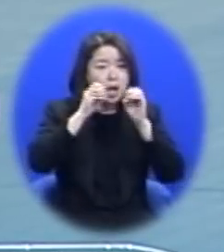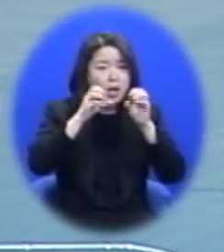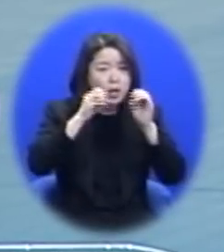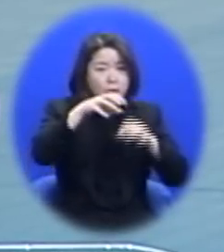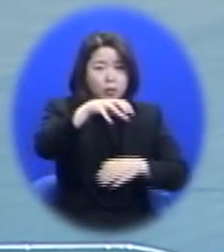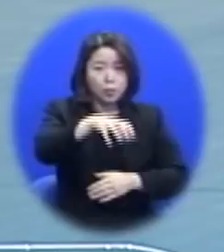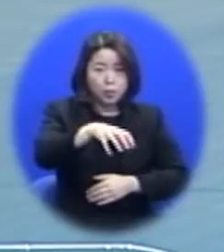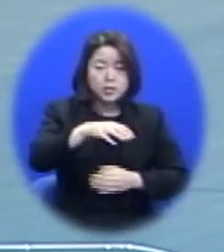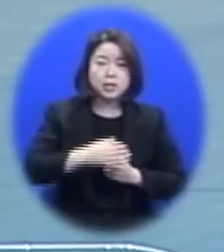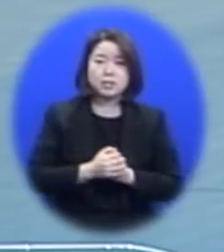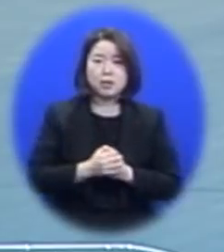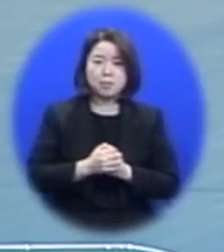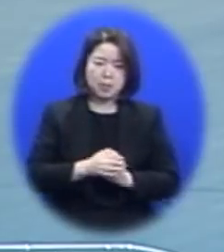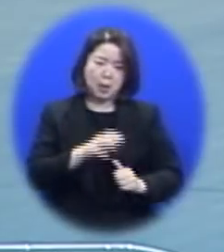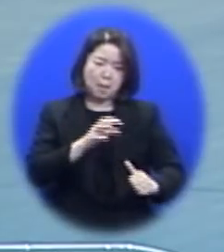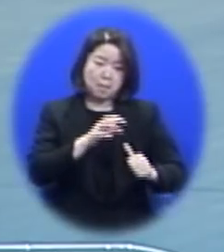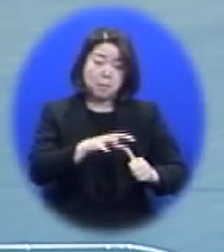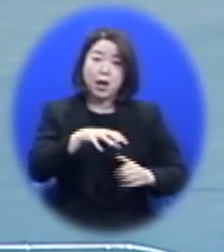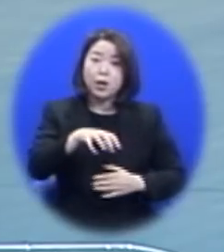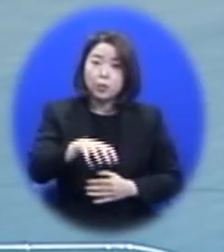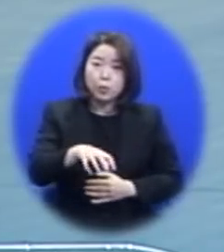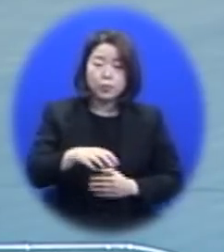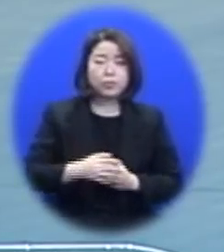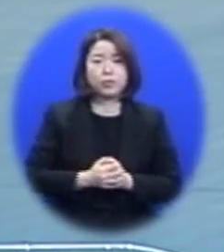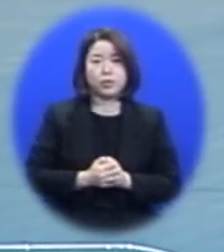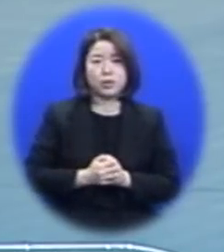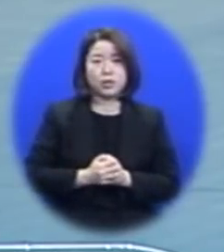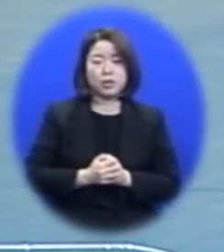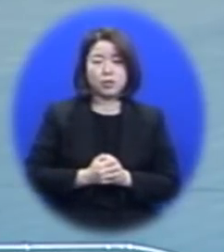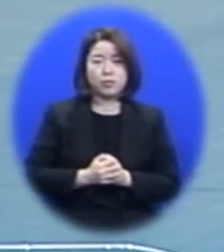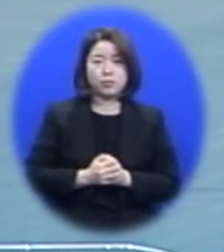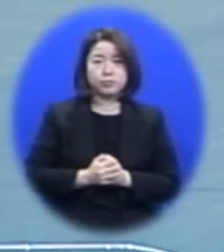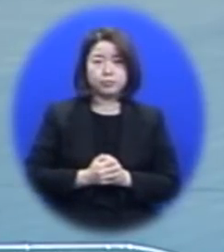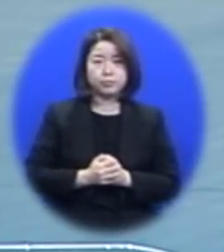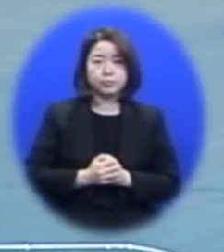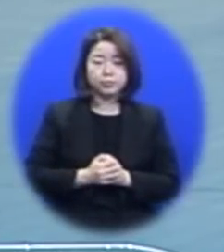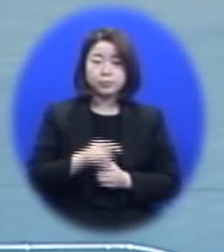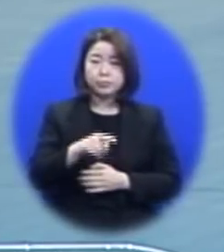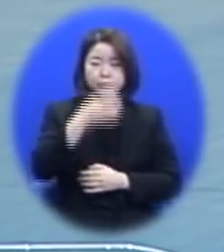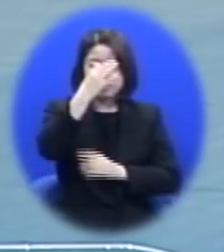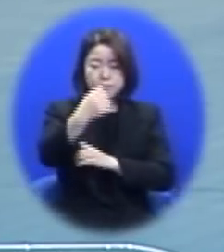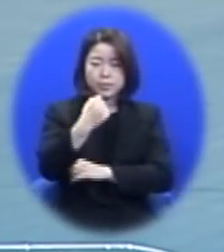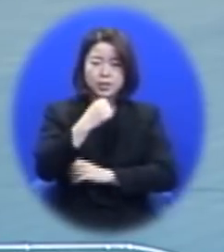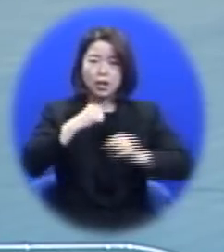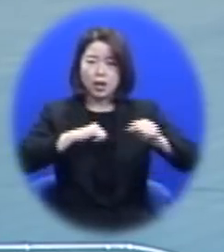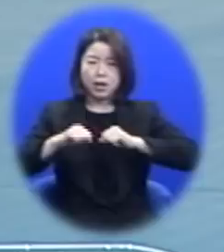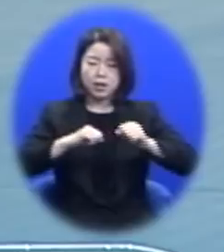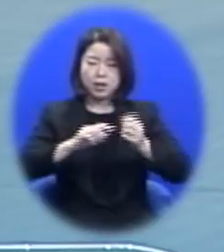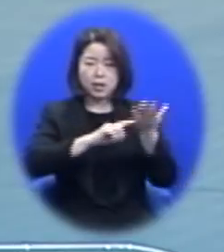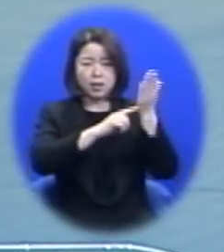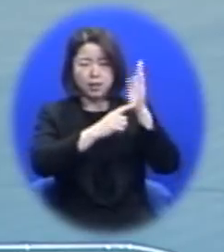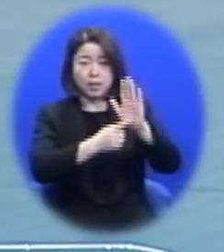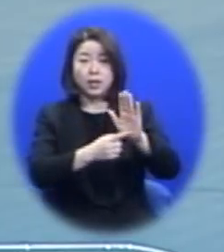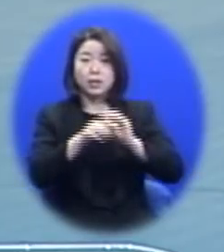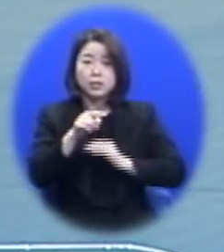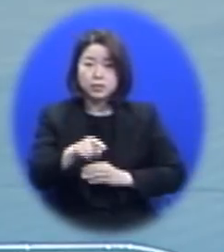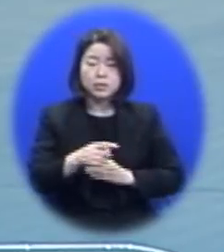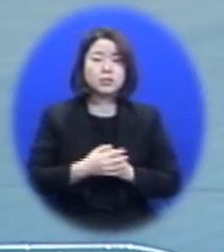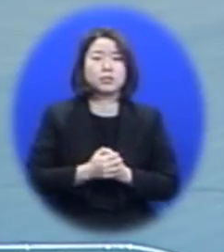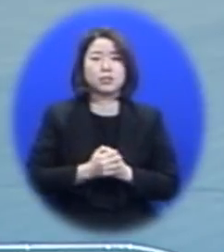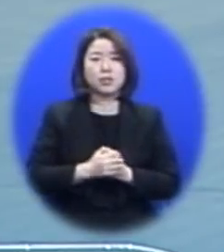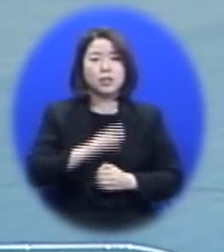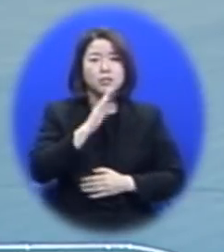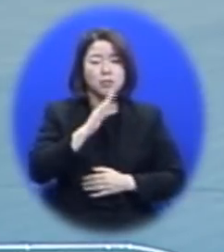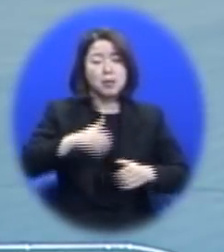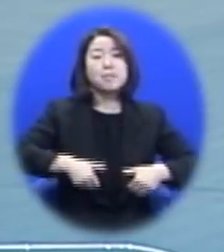현장에서 핍박당하는 곳에서 거기서 능력을 행하는 은사가 나타나는 것은